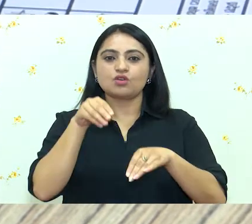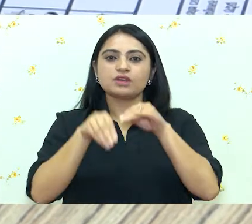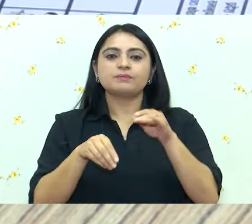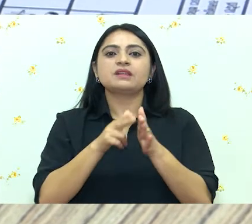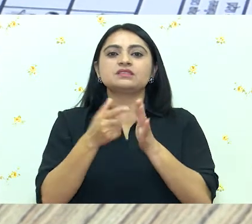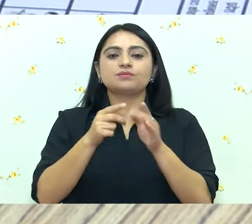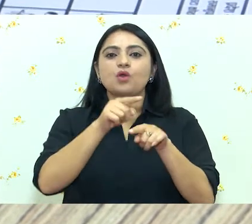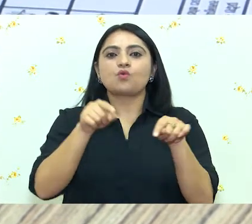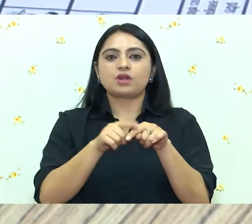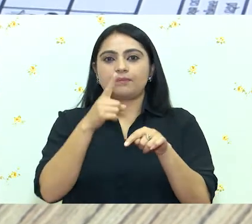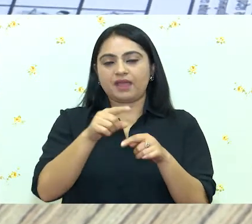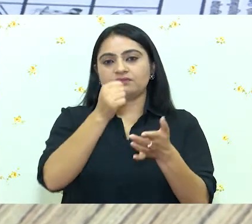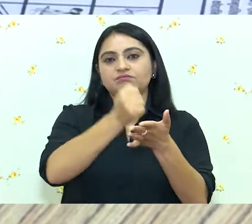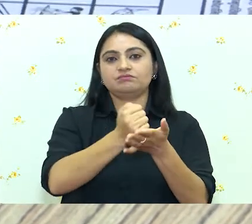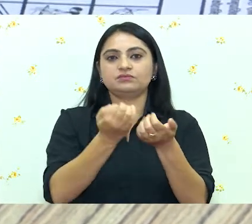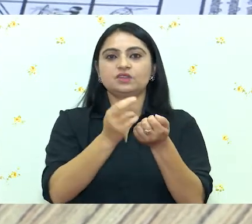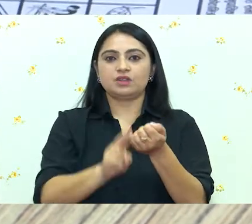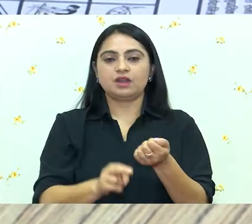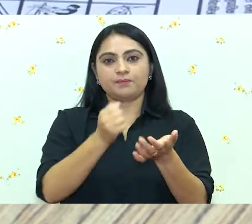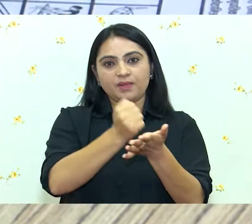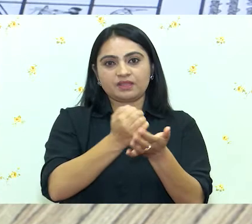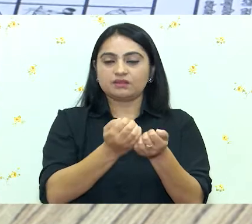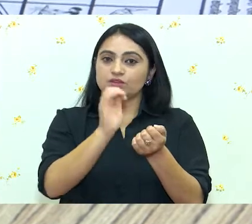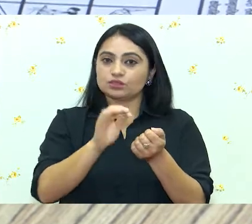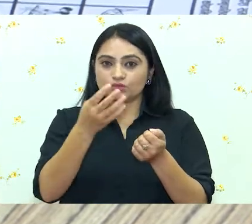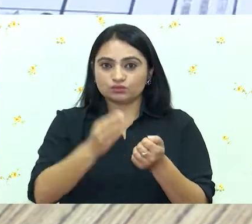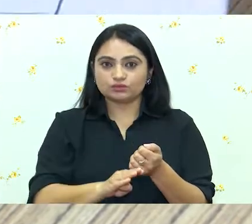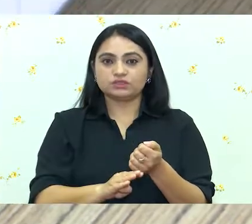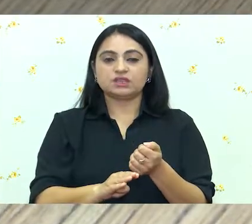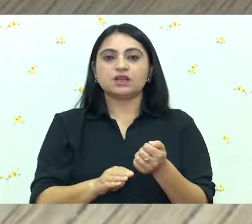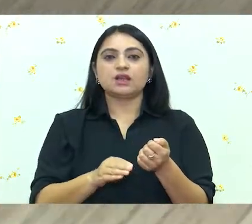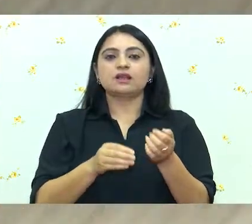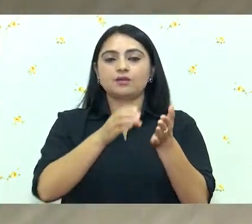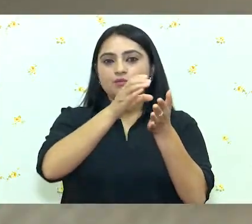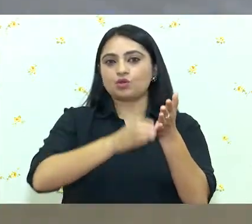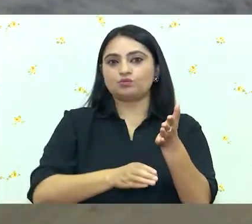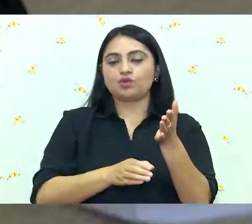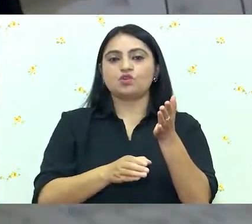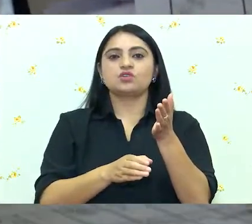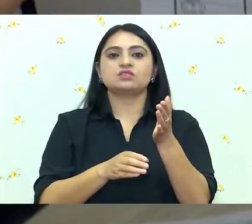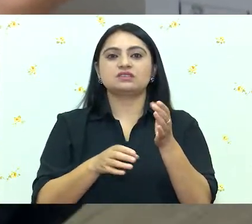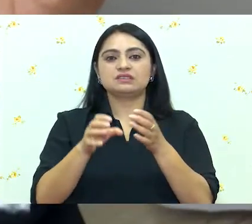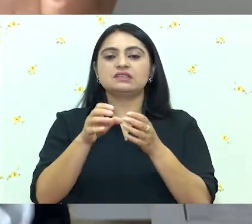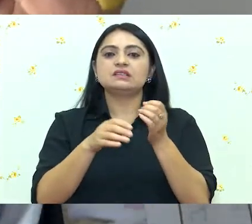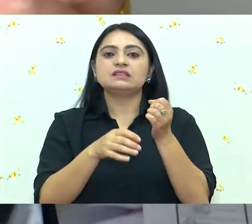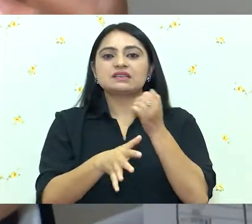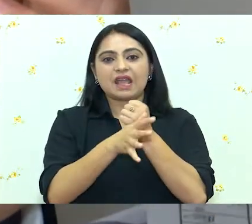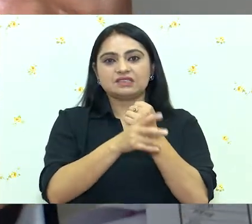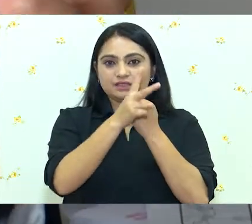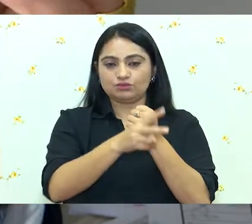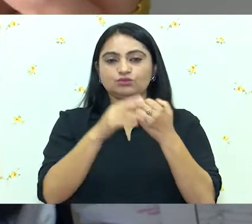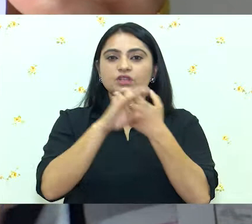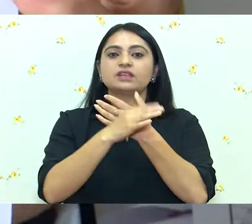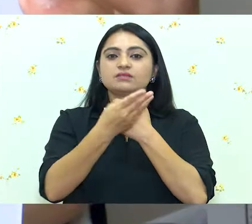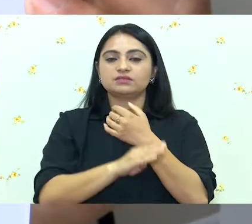रहेको कोठामा एक स्वस्तिक छाप लगाएर मतदान गर्न सक्नुहुन्छ। र मतपत्रको ढाँचा रङ यस्तो खालको हुनेछ,